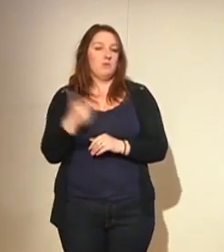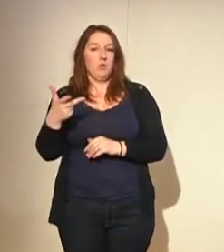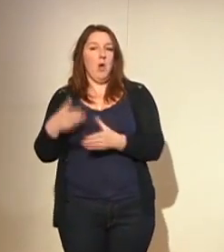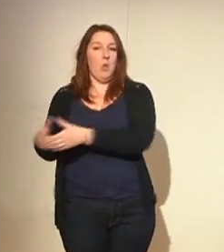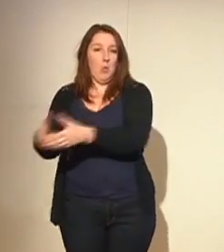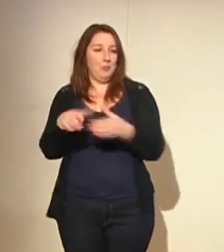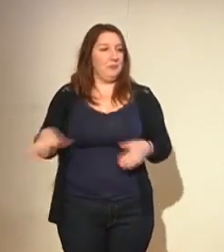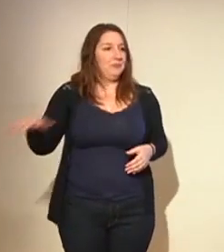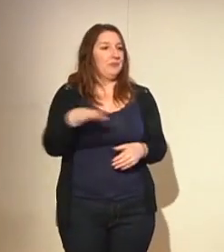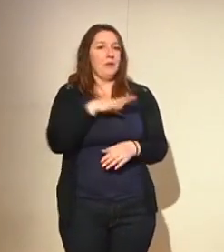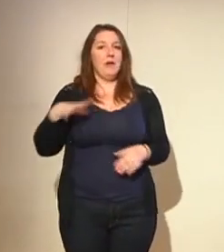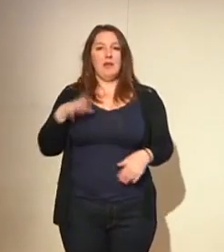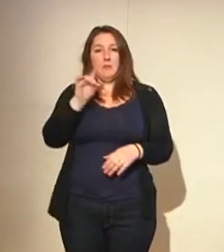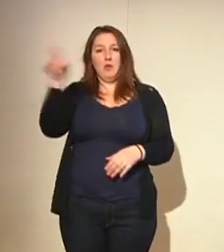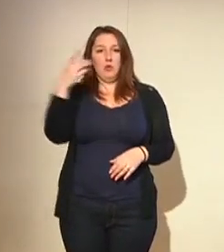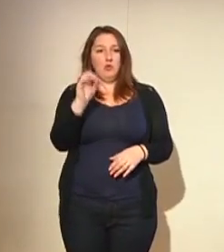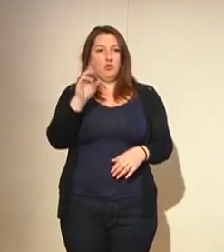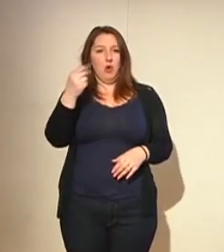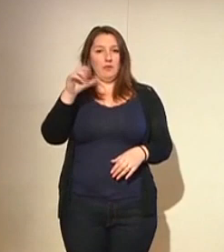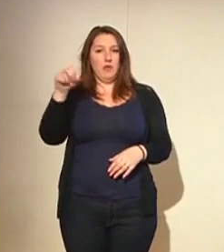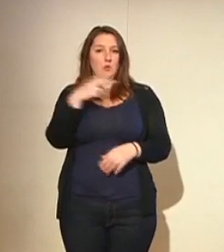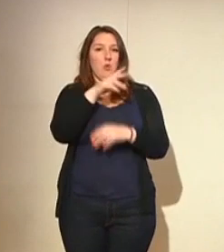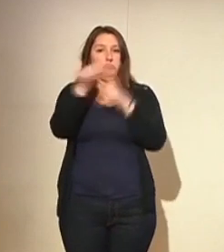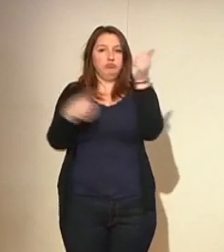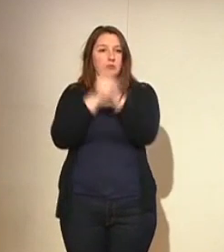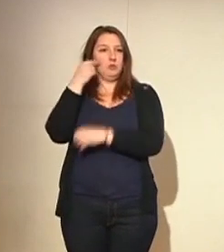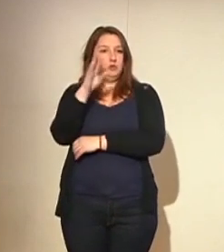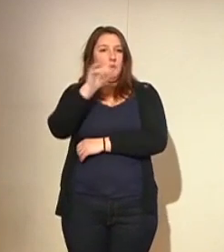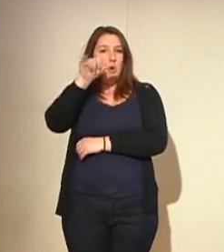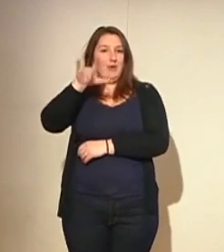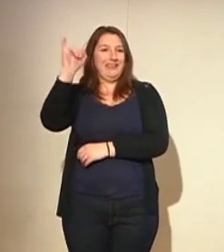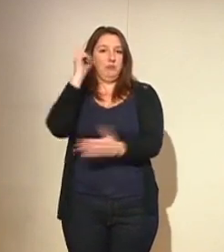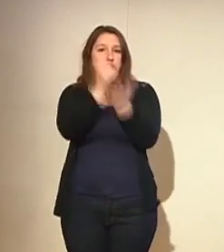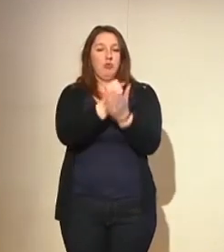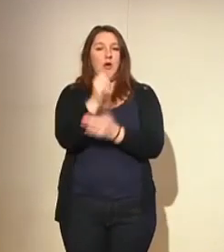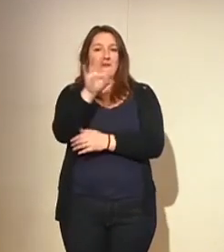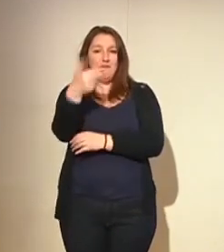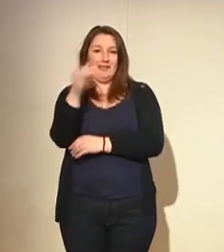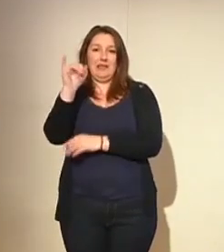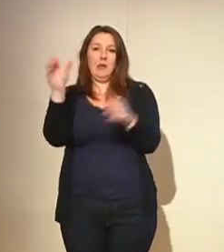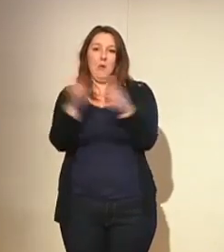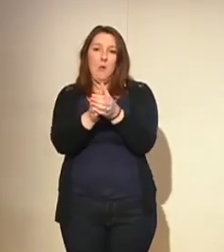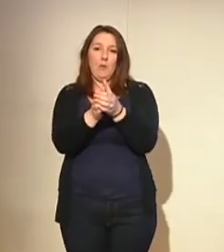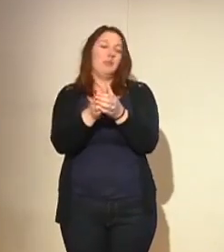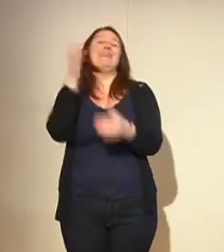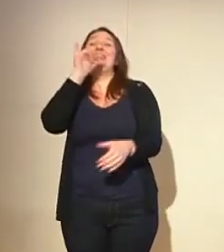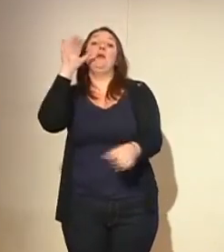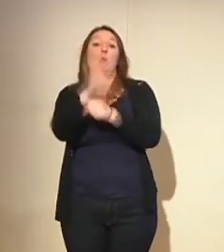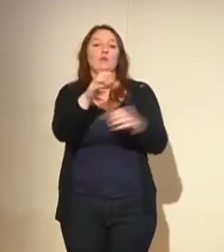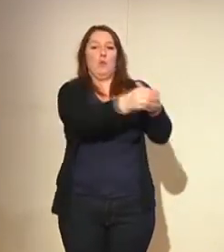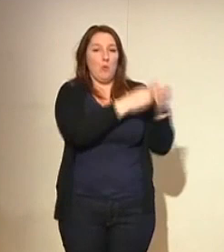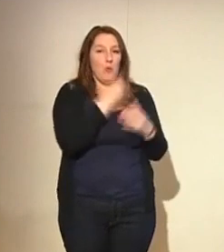groupes et Madame dornano avec Monsieur Breuil qui est pour Monsieur le Front National qui est contre deux groupes qui ne prend pas part au vote